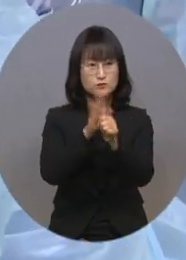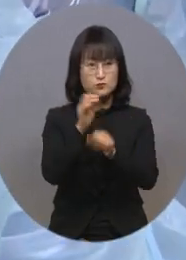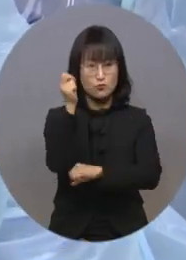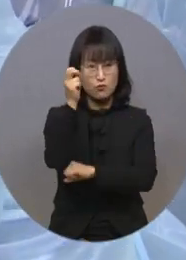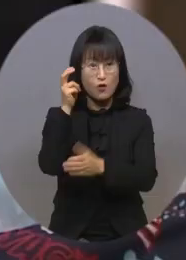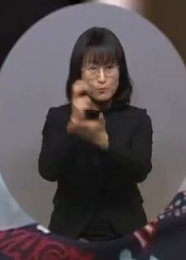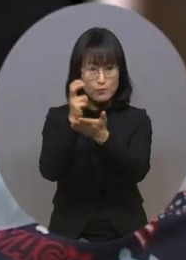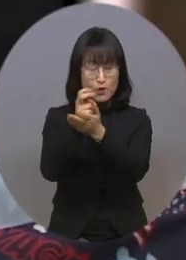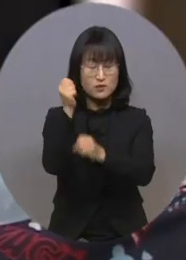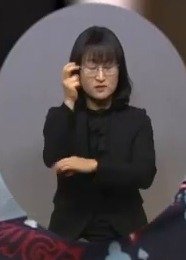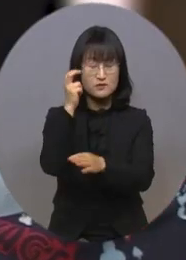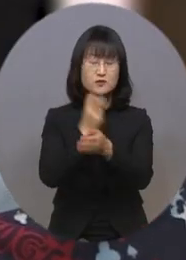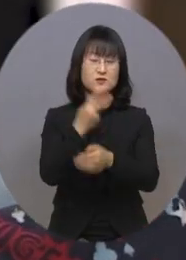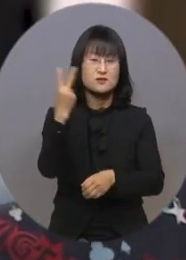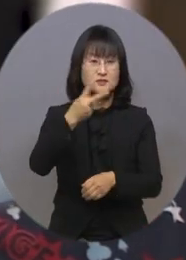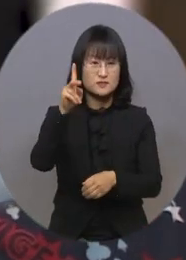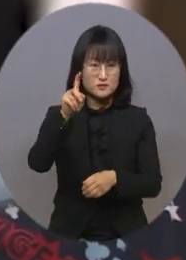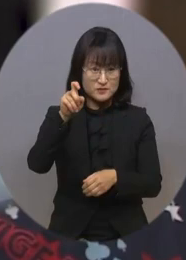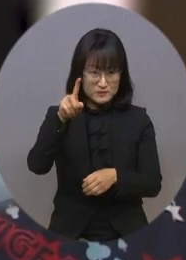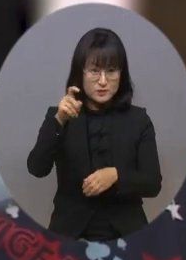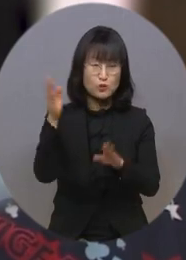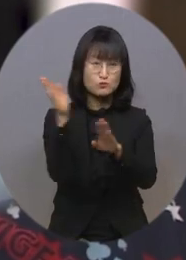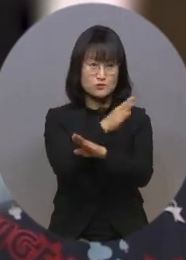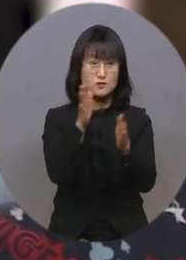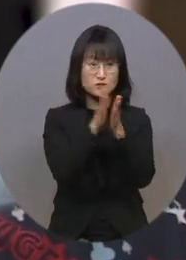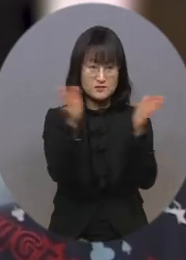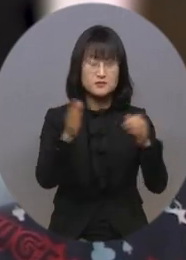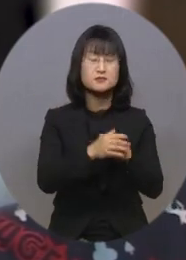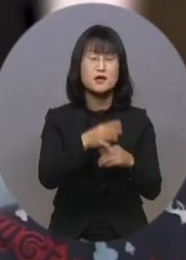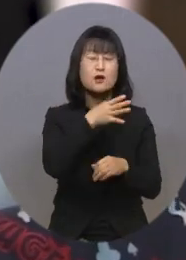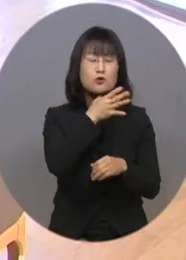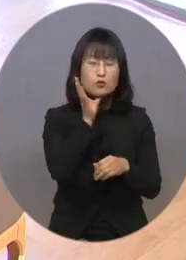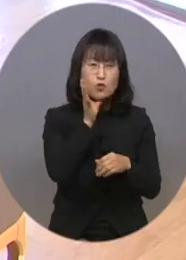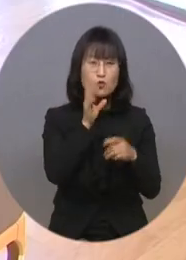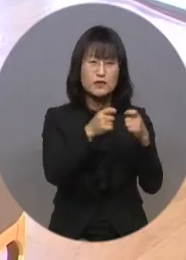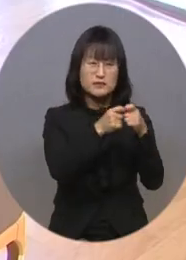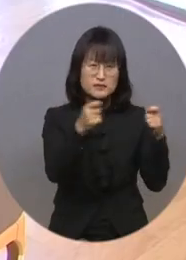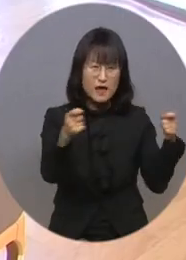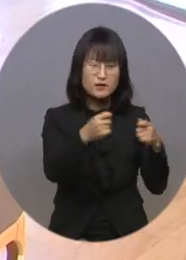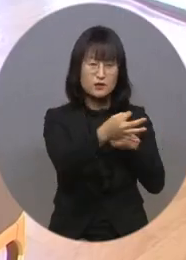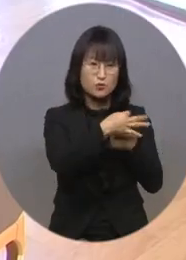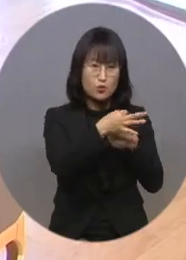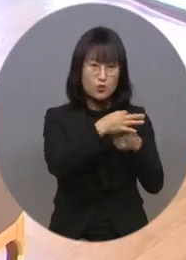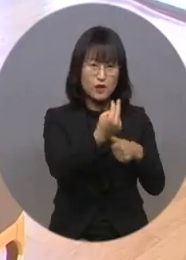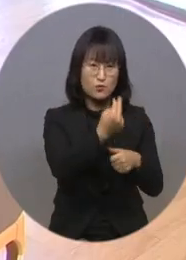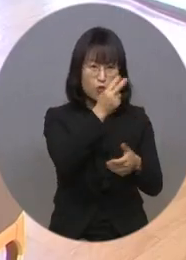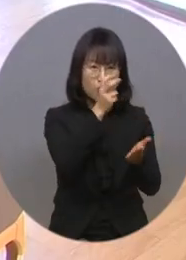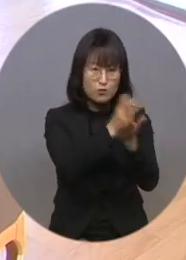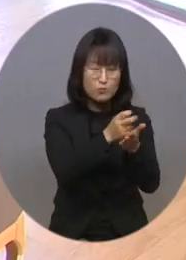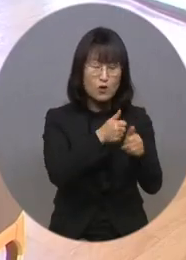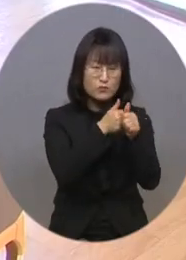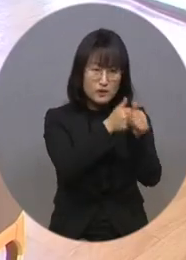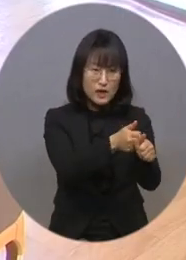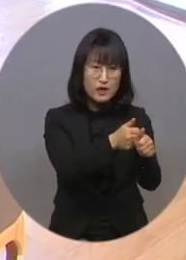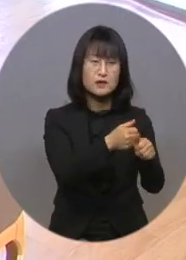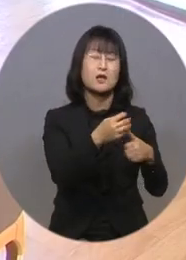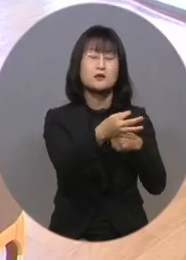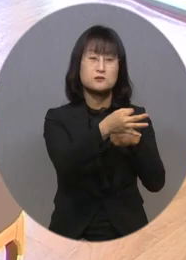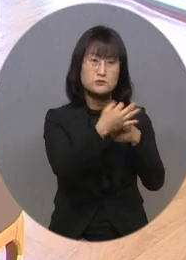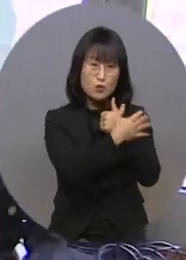2011년부터 시행하고 있습니다 기존에는 노인 장기요양보호법에 따른 장기요양 서비스를